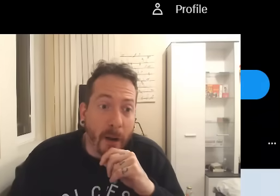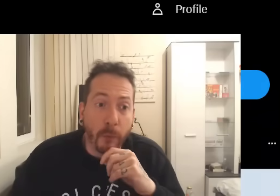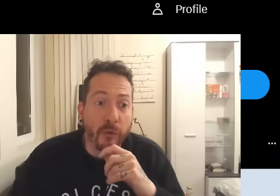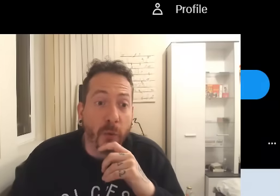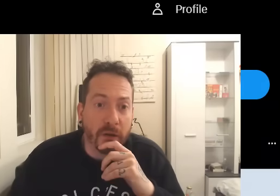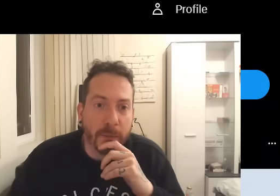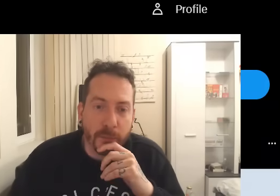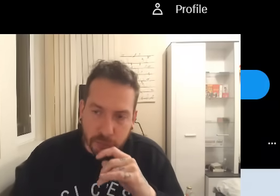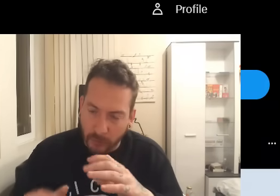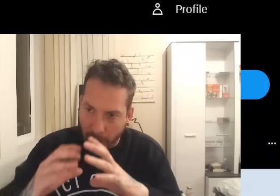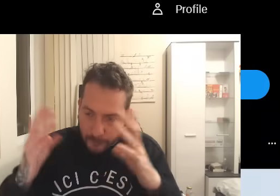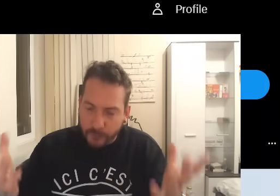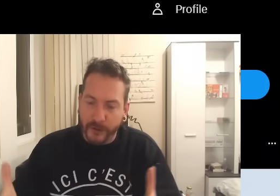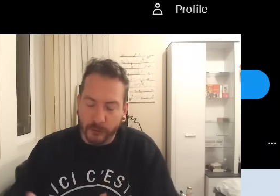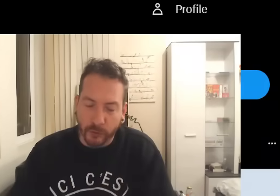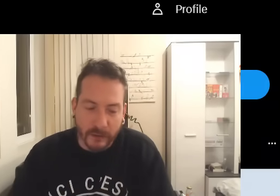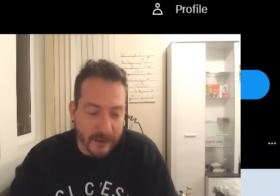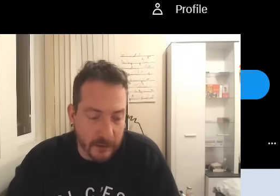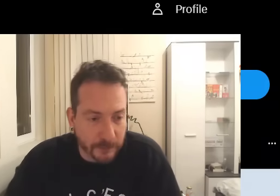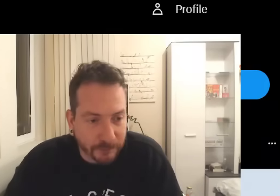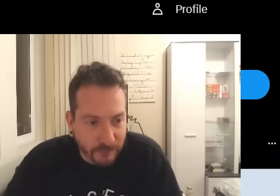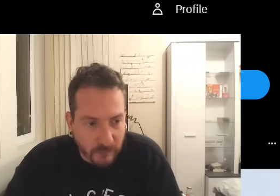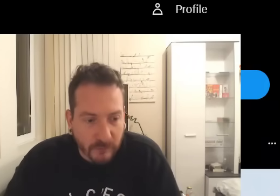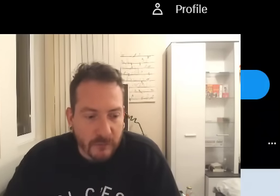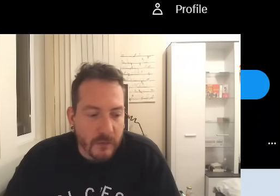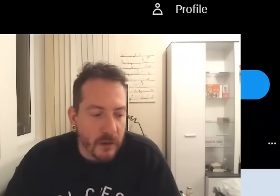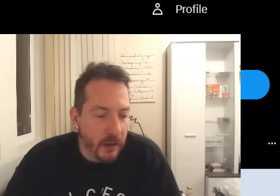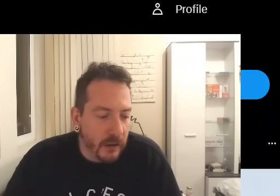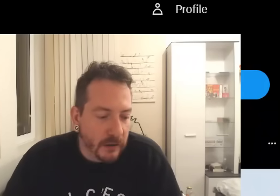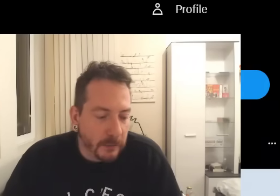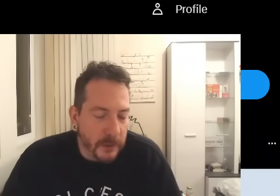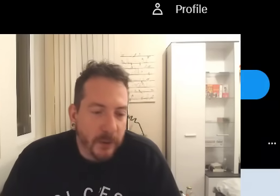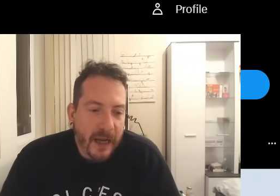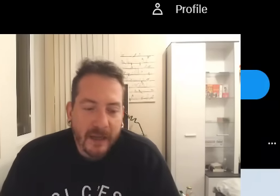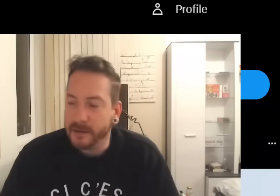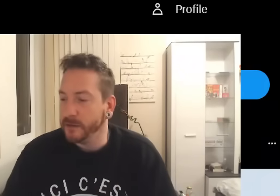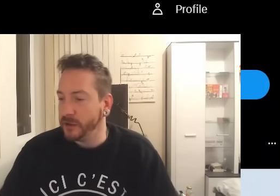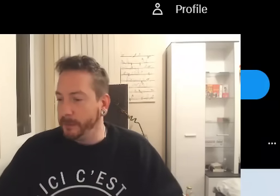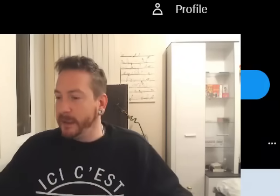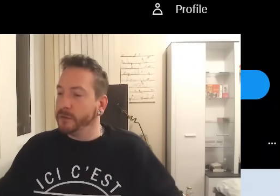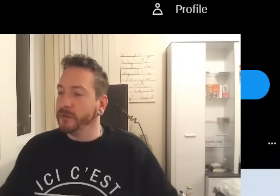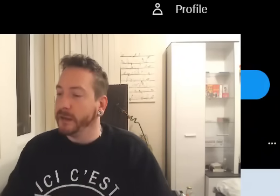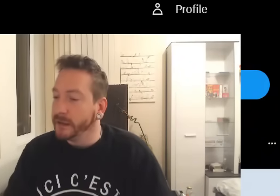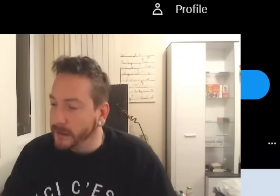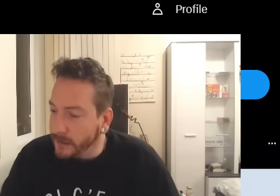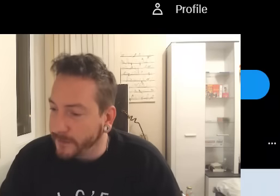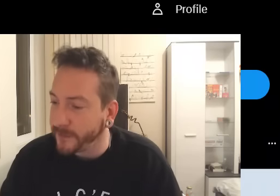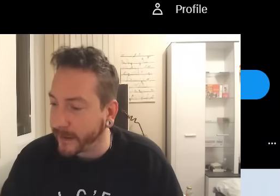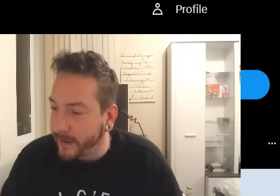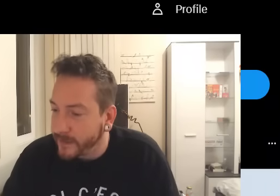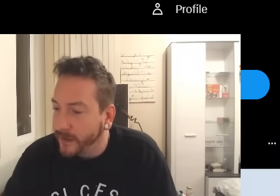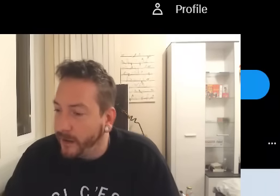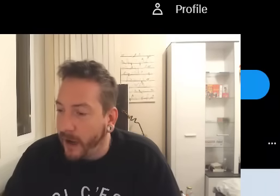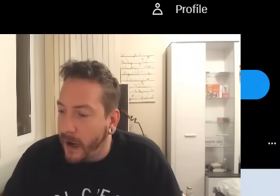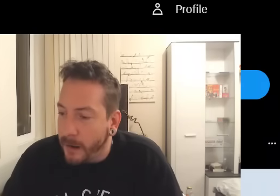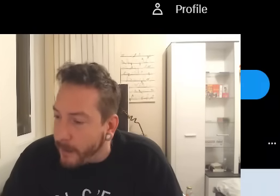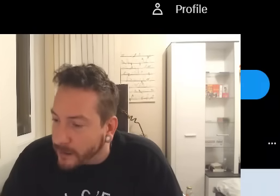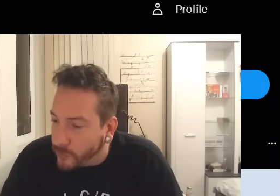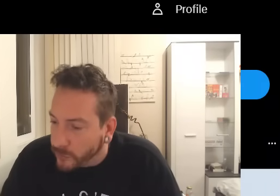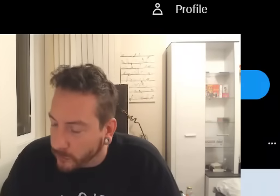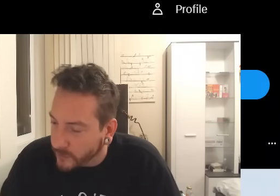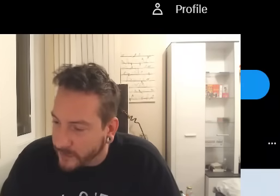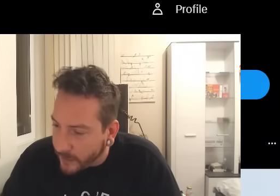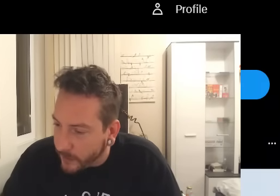j'aiai pas un profond respect pour la République en tant que tel mais le gars je sais pas il devrait faire caissier à